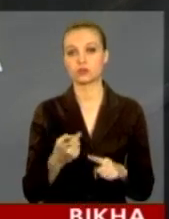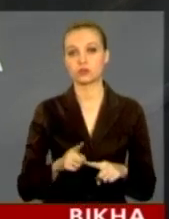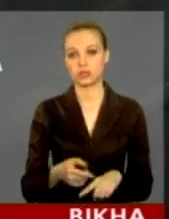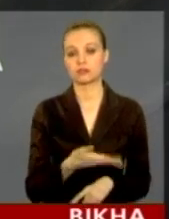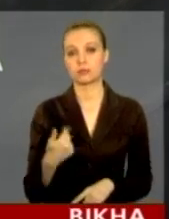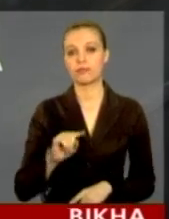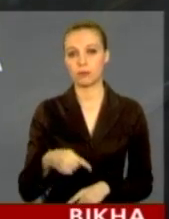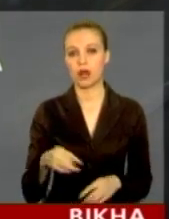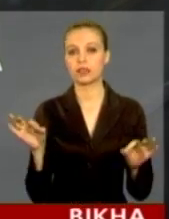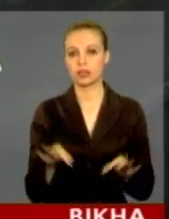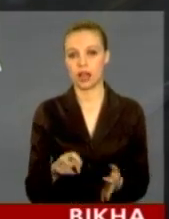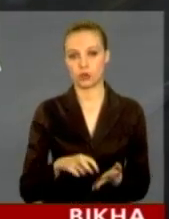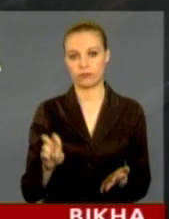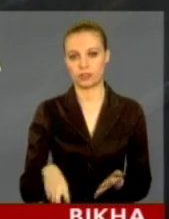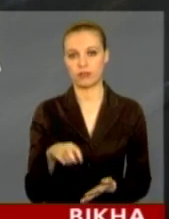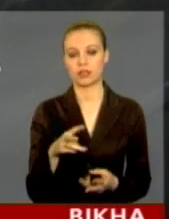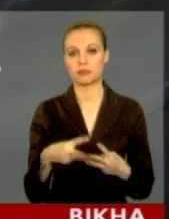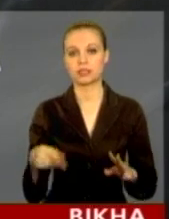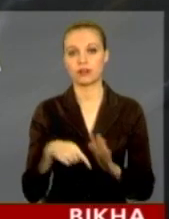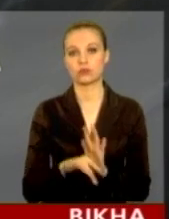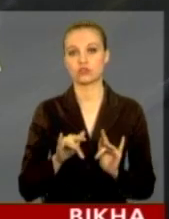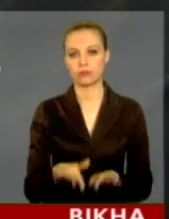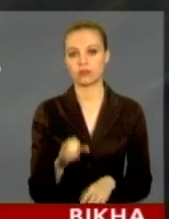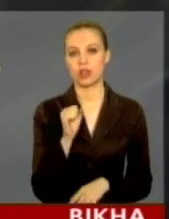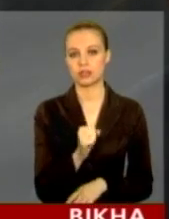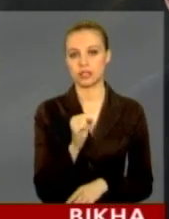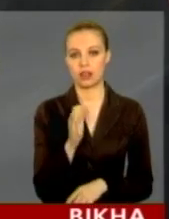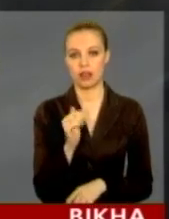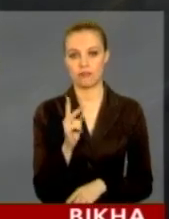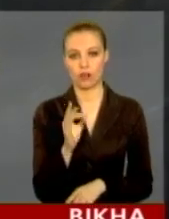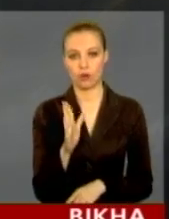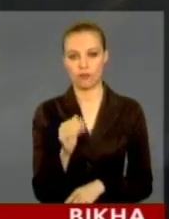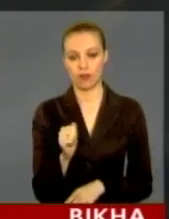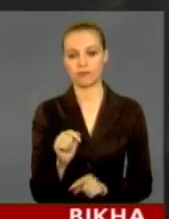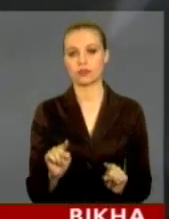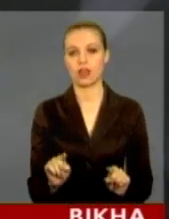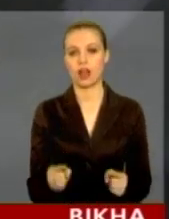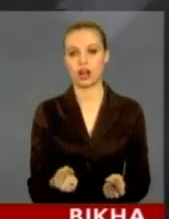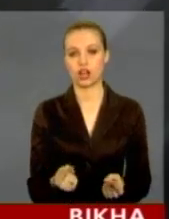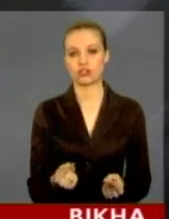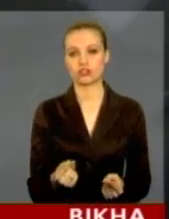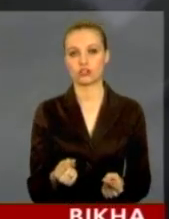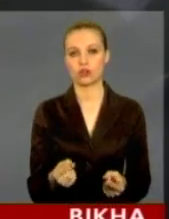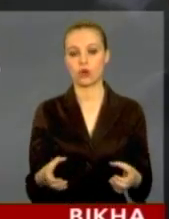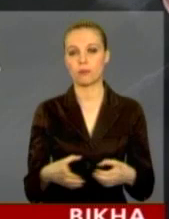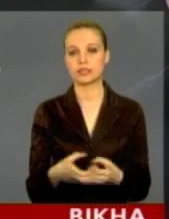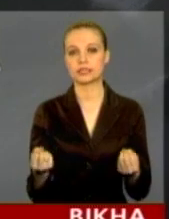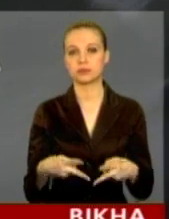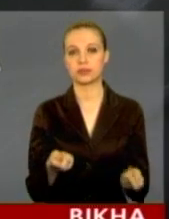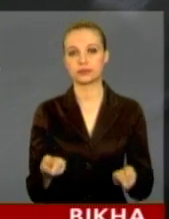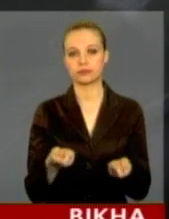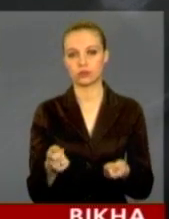цим ми вимагаємо негайної відставки міністра внутрішніх справ Арсена Авакова, арешт командира